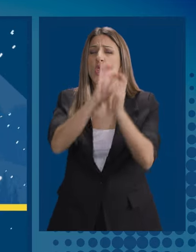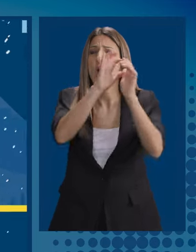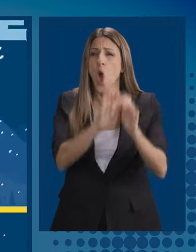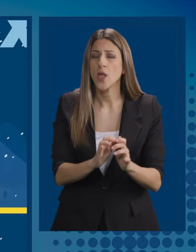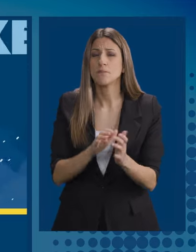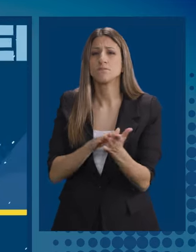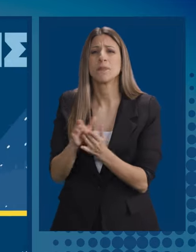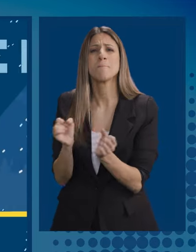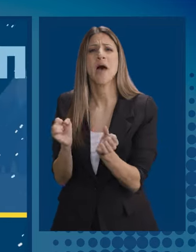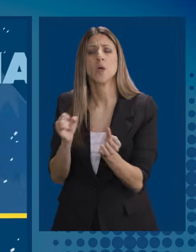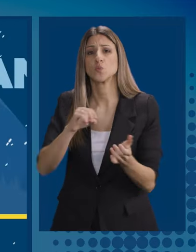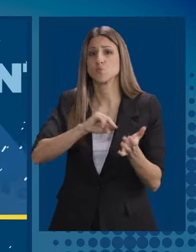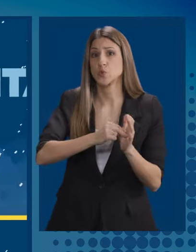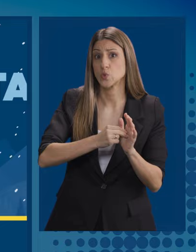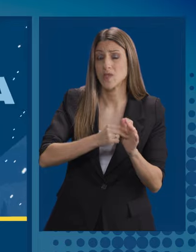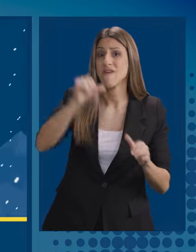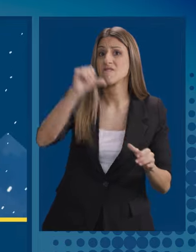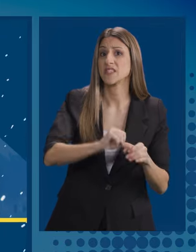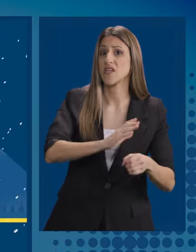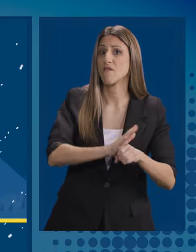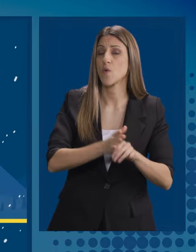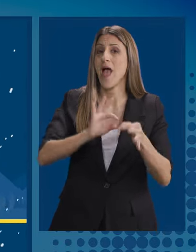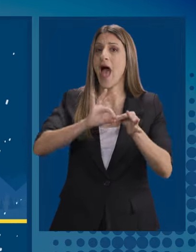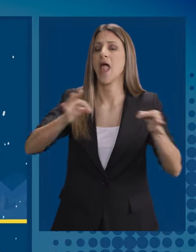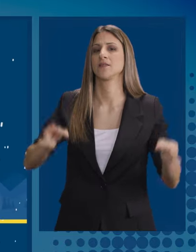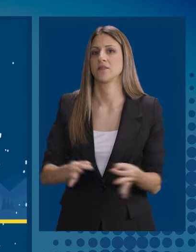ή παγετού, φρόντισε να έχεις γεμάτο ρεζερβουάρ,